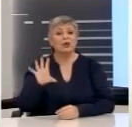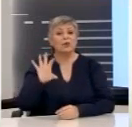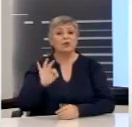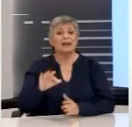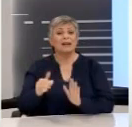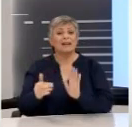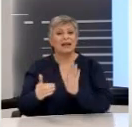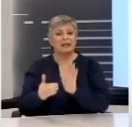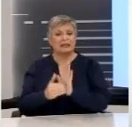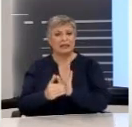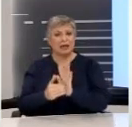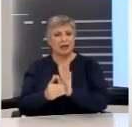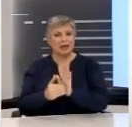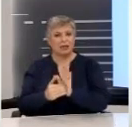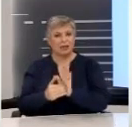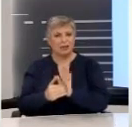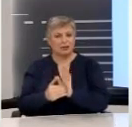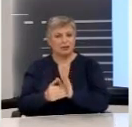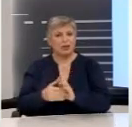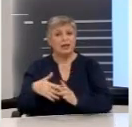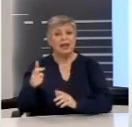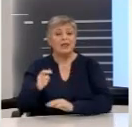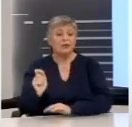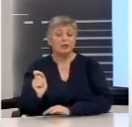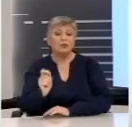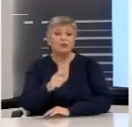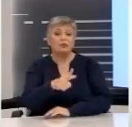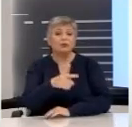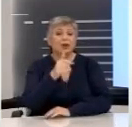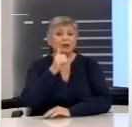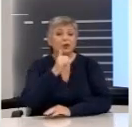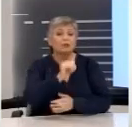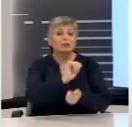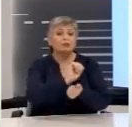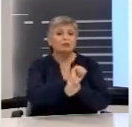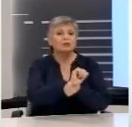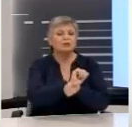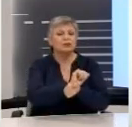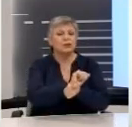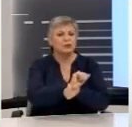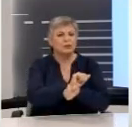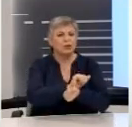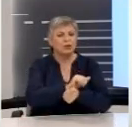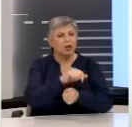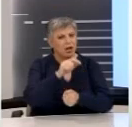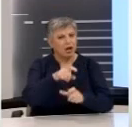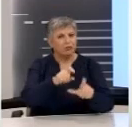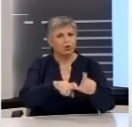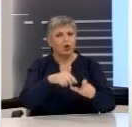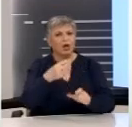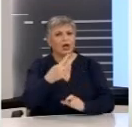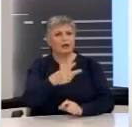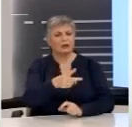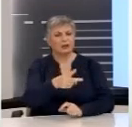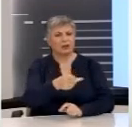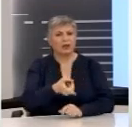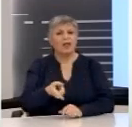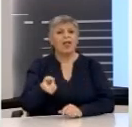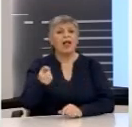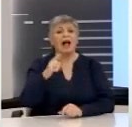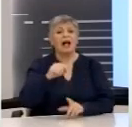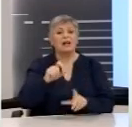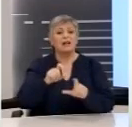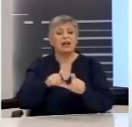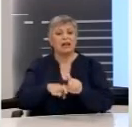G Tanker, συμφερόντων του κυρίου Γιαννουζάκη, διοκτήτη του Νουρουά. Και άλλη μία, η Marlex Corporation,